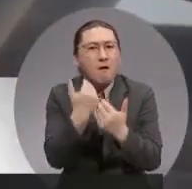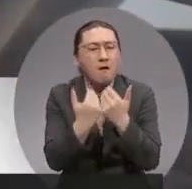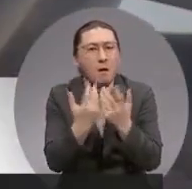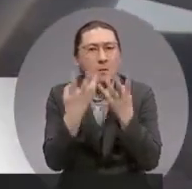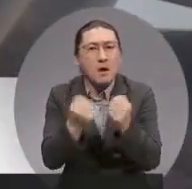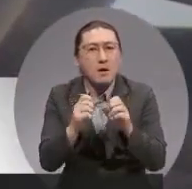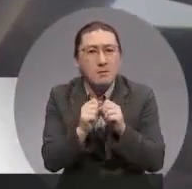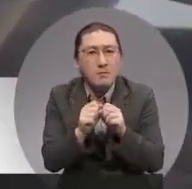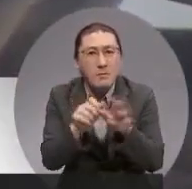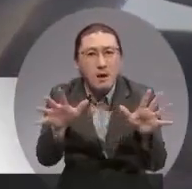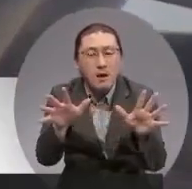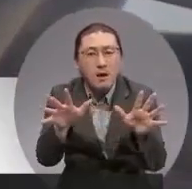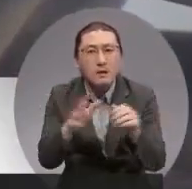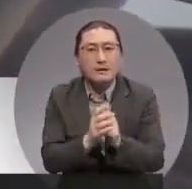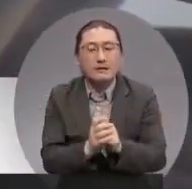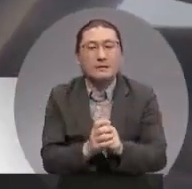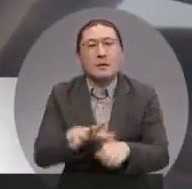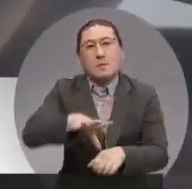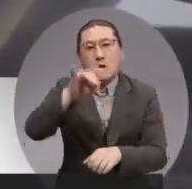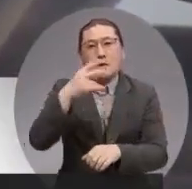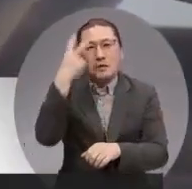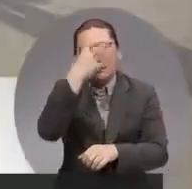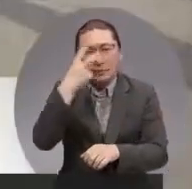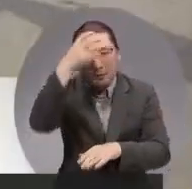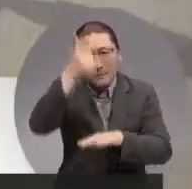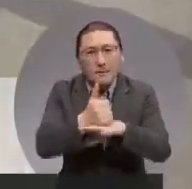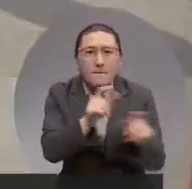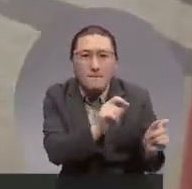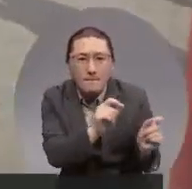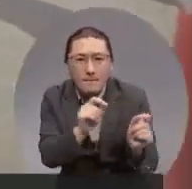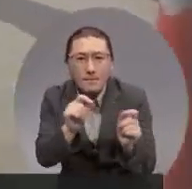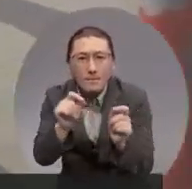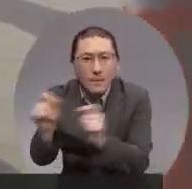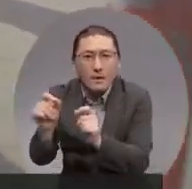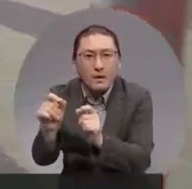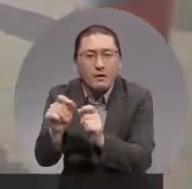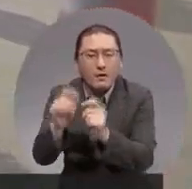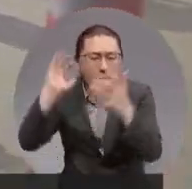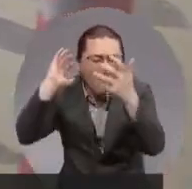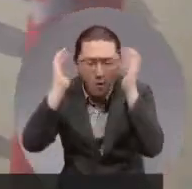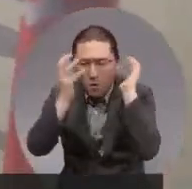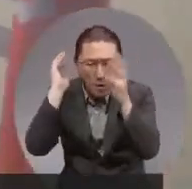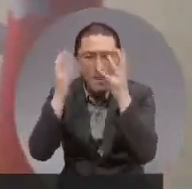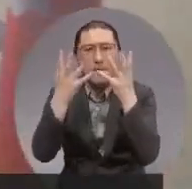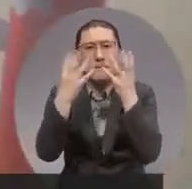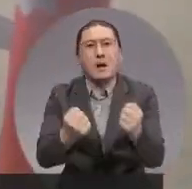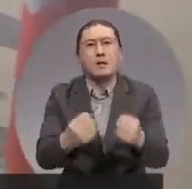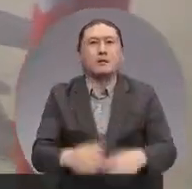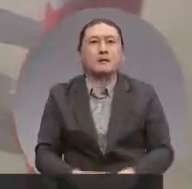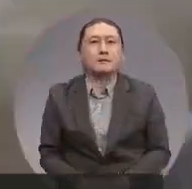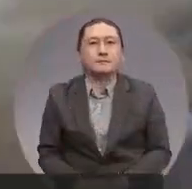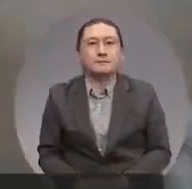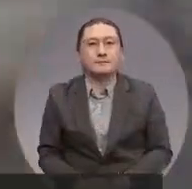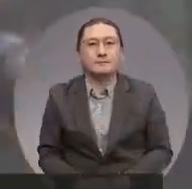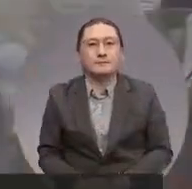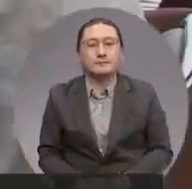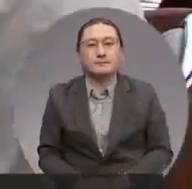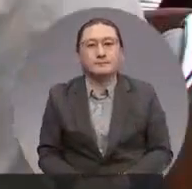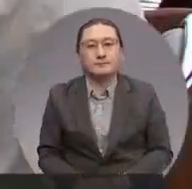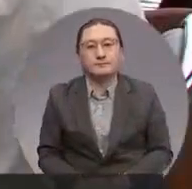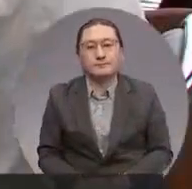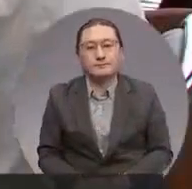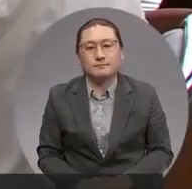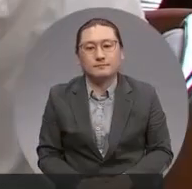결국 단속이 유예돼 일단 한숨은 돌렸지만 현장의 혼선은 여전합니다. 김영일 기자입니다.